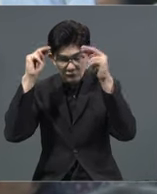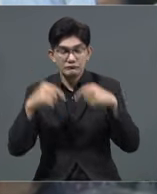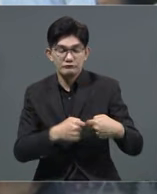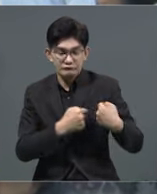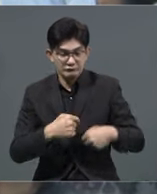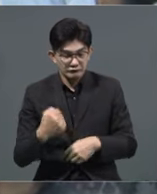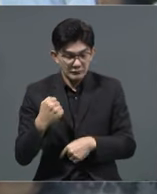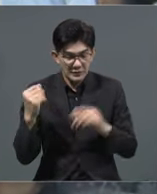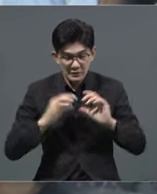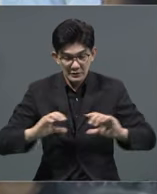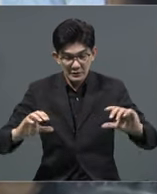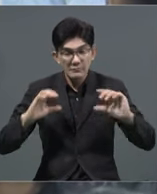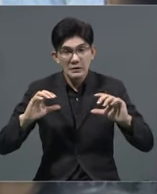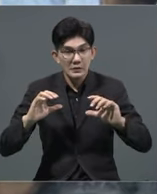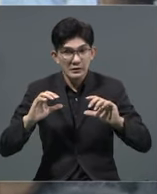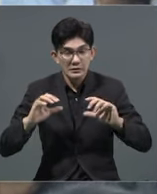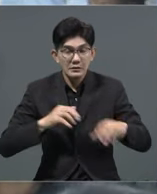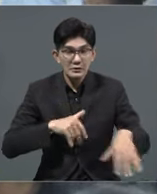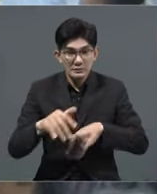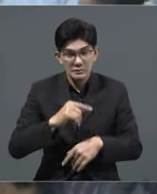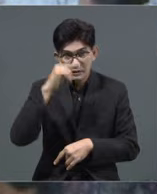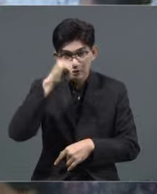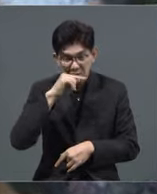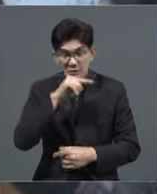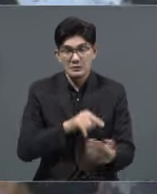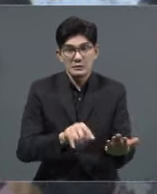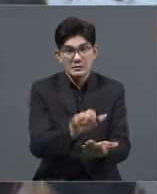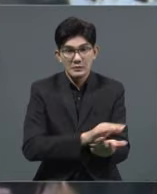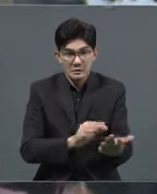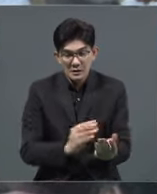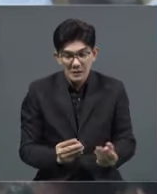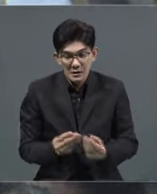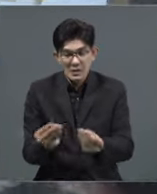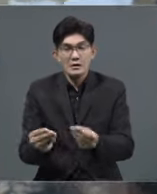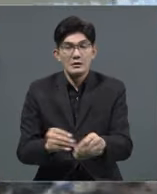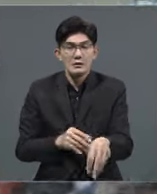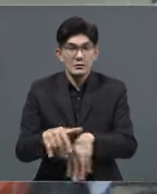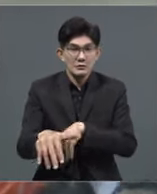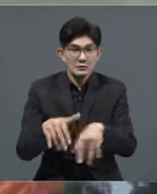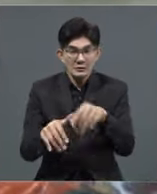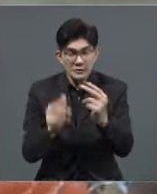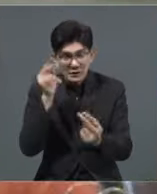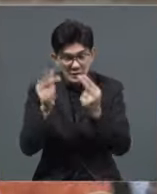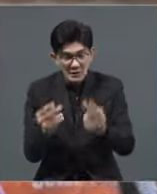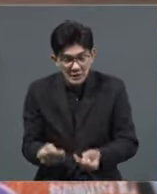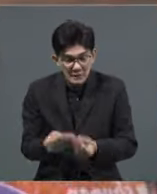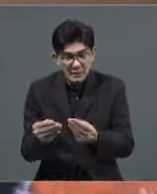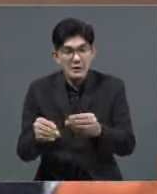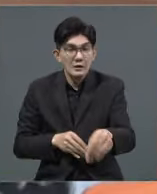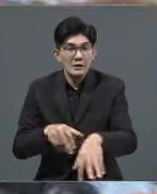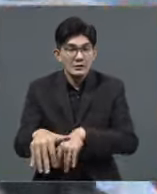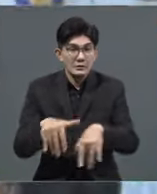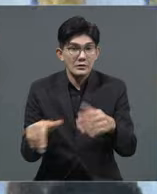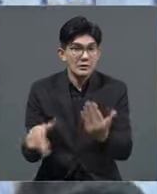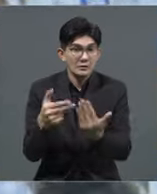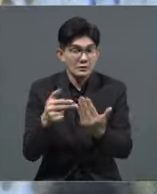จากรัฐบาลจากพี่น้องชาวไทยทั่วประเทศมาหาพี่น้องตำบลเวียงคุกมายามพี่น้องจังหวัดหนองคายของเฮาเนาะค่ะที่ประ